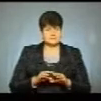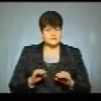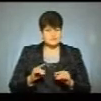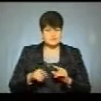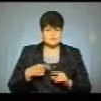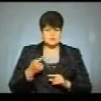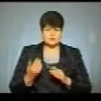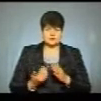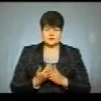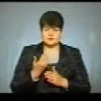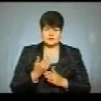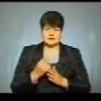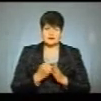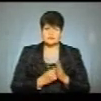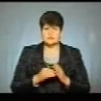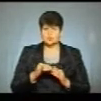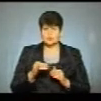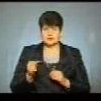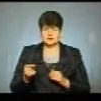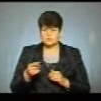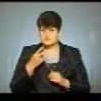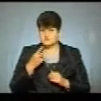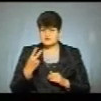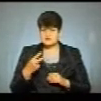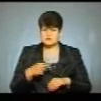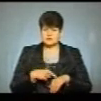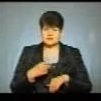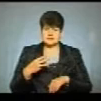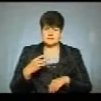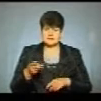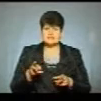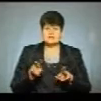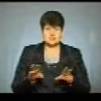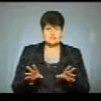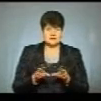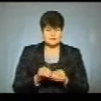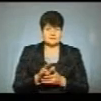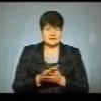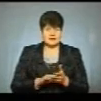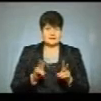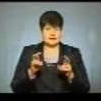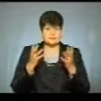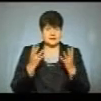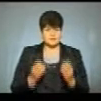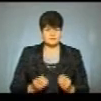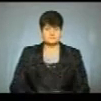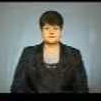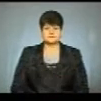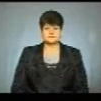все. Наступний випуск новин на телеканалі ЮА Тернопіль. Дивіться о 20:30 і залишайтеся із нами далі в ефірі «Тема дня».